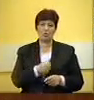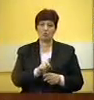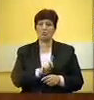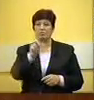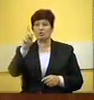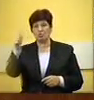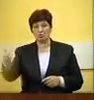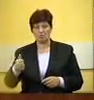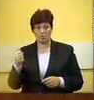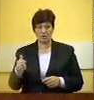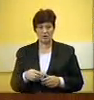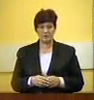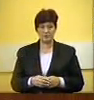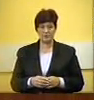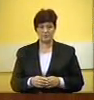do godine.